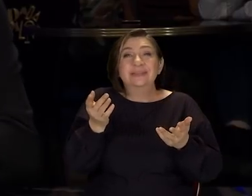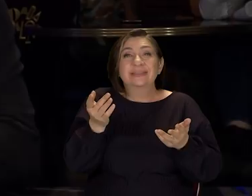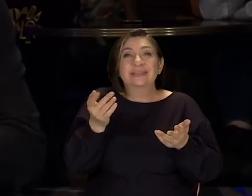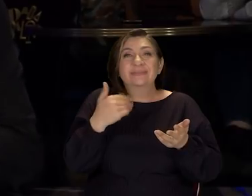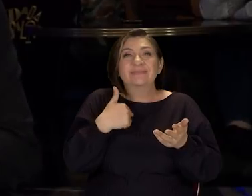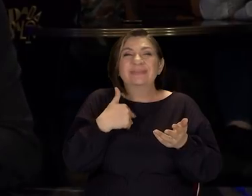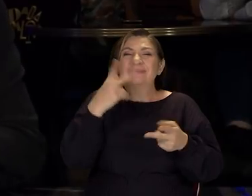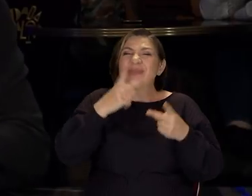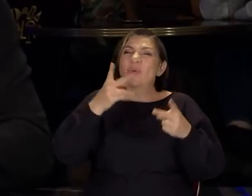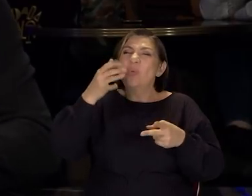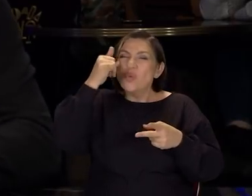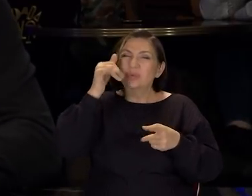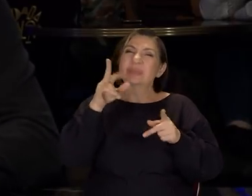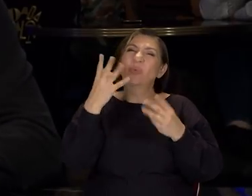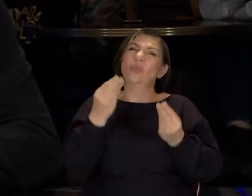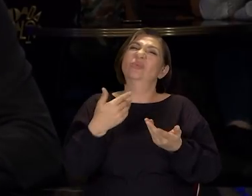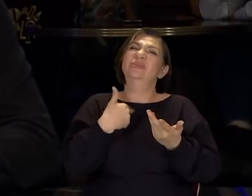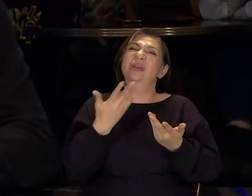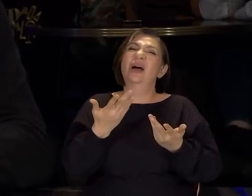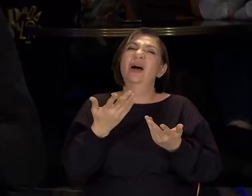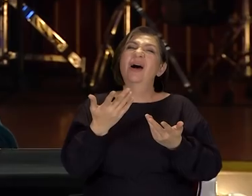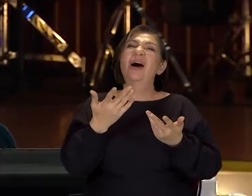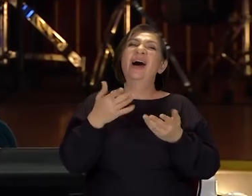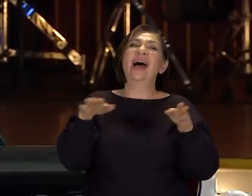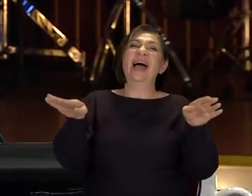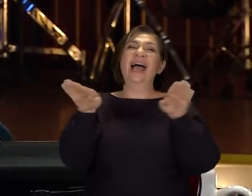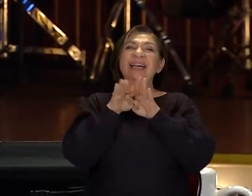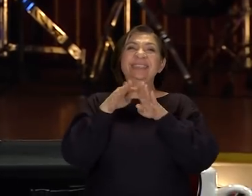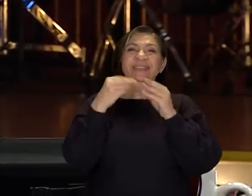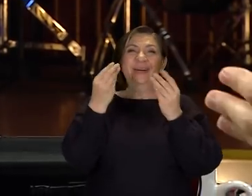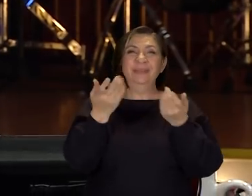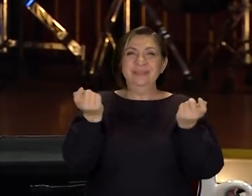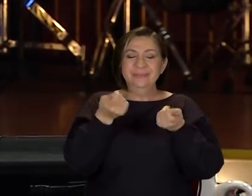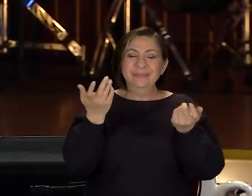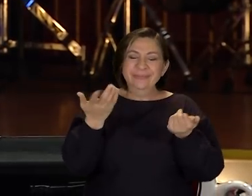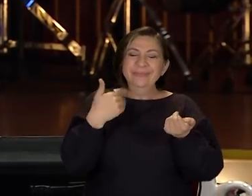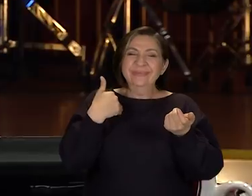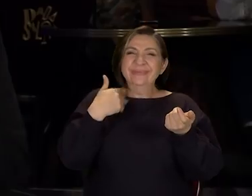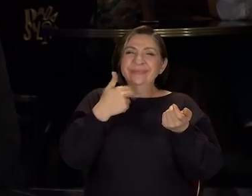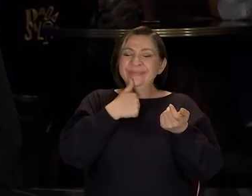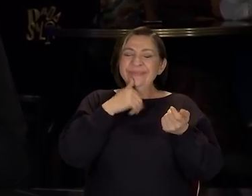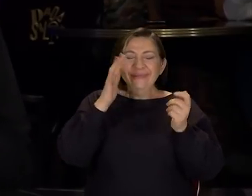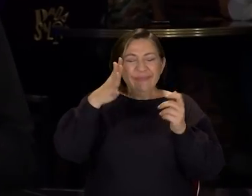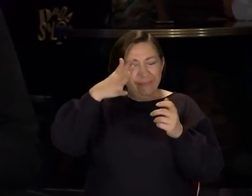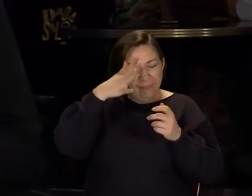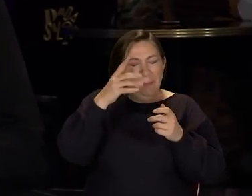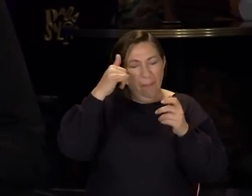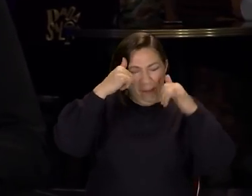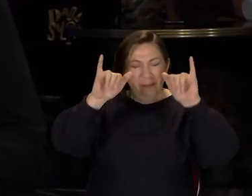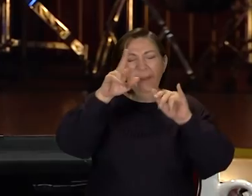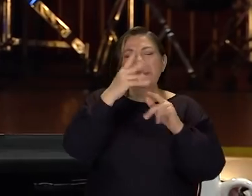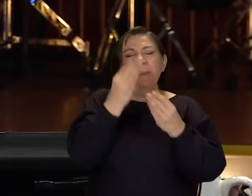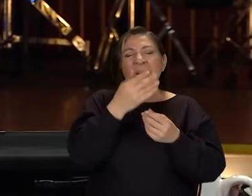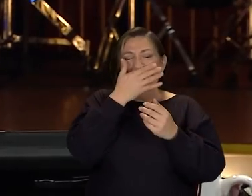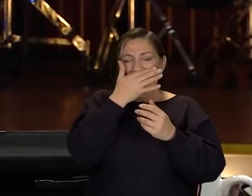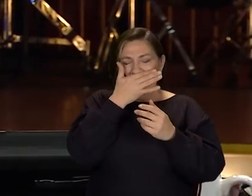de hırtlıklar oluyor ya. Oluyor yani. Ya tabii burada bir... Eşit dağıtmaya çalıştım. Yani bir... ya, yani bir